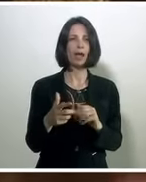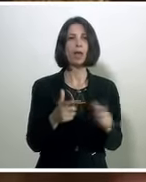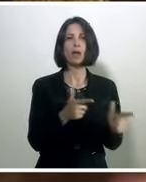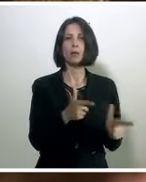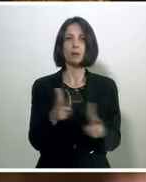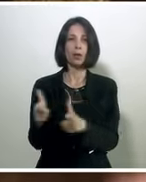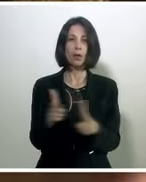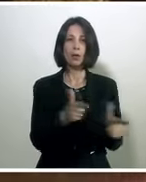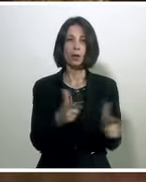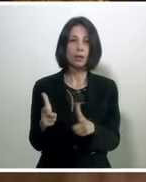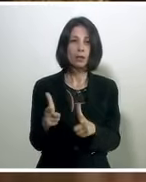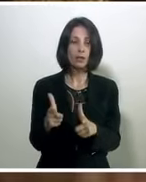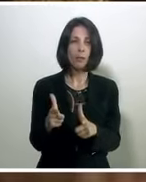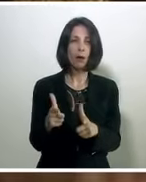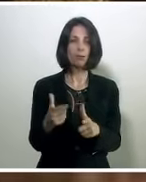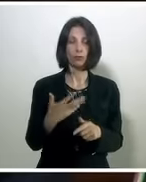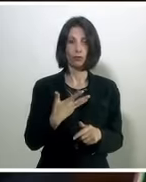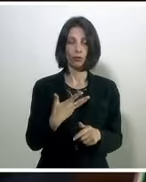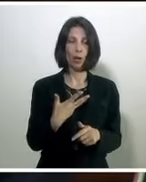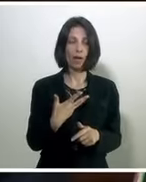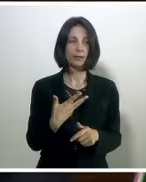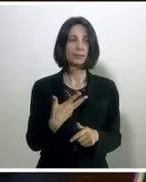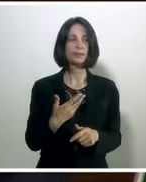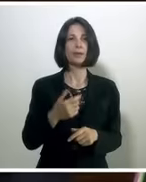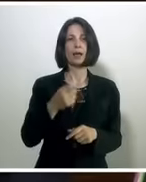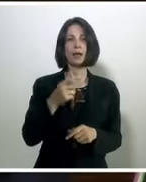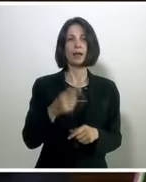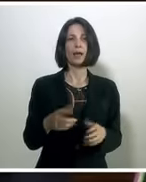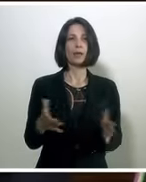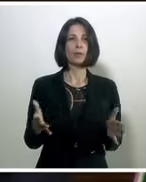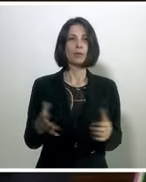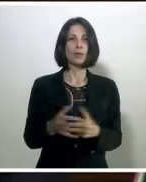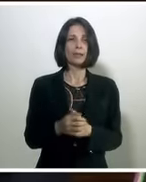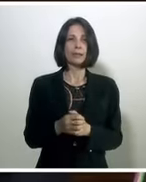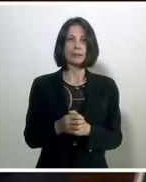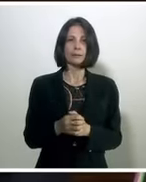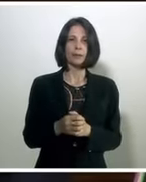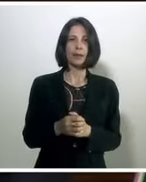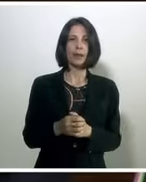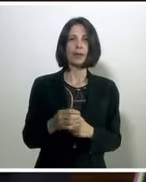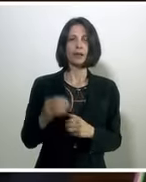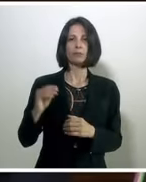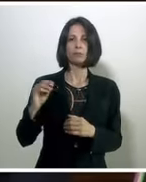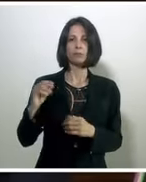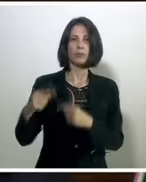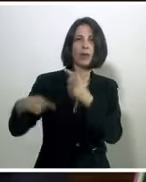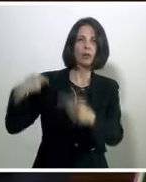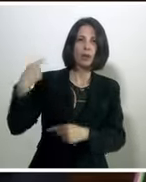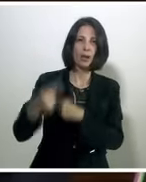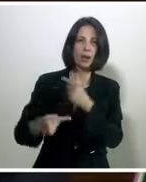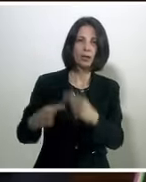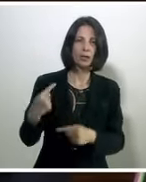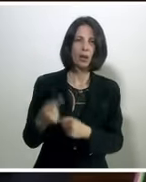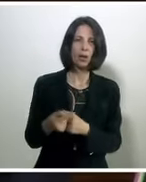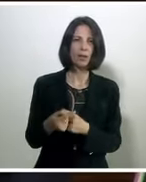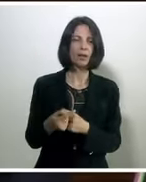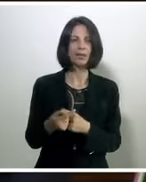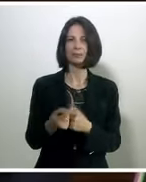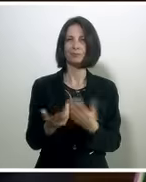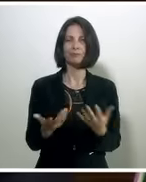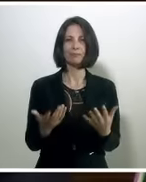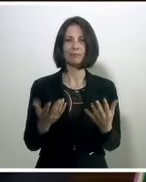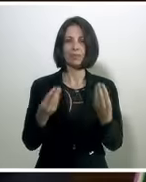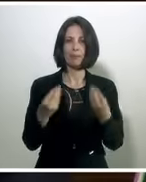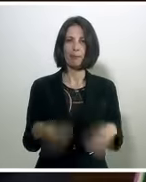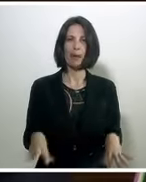movimenti si esaurisce la stessa figura del militante così pregnante per una parte consistente di una generazione si perde rapidamente queste